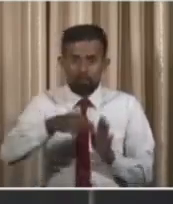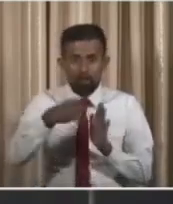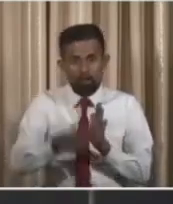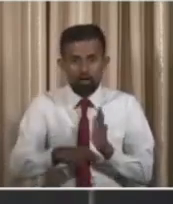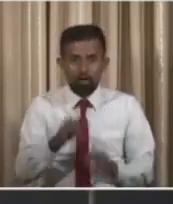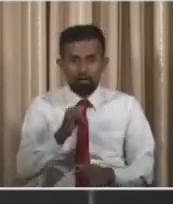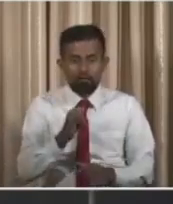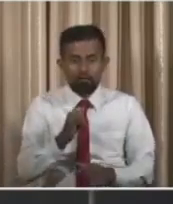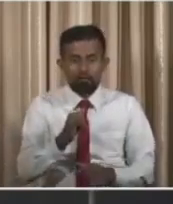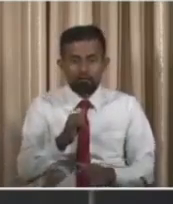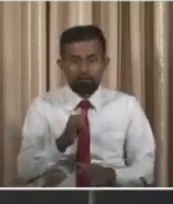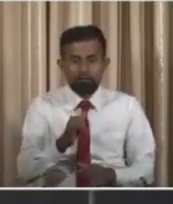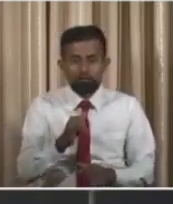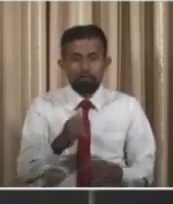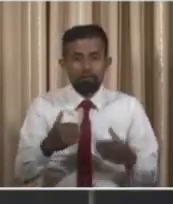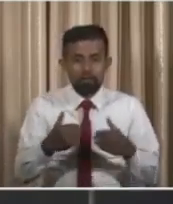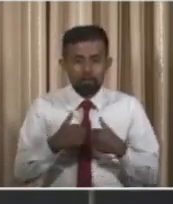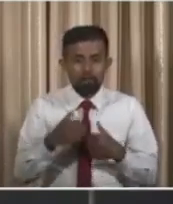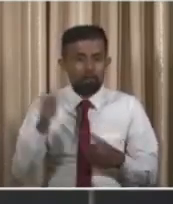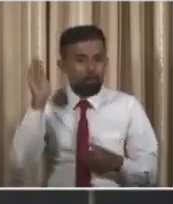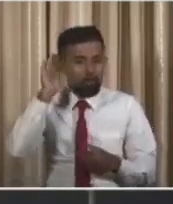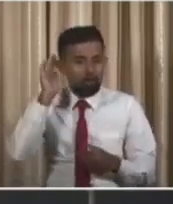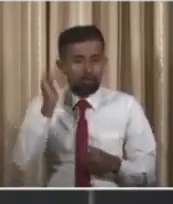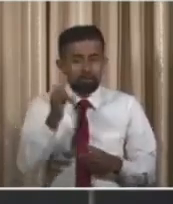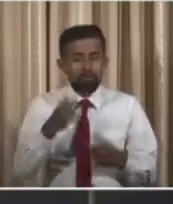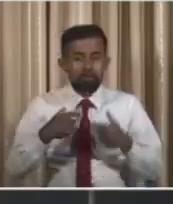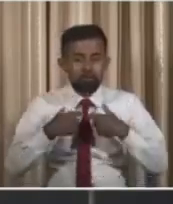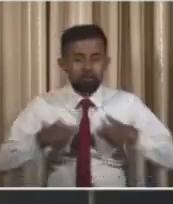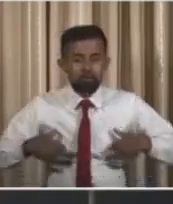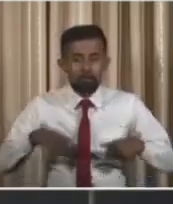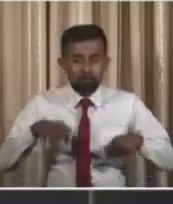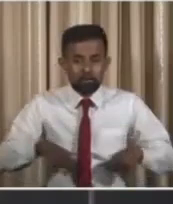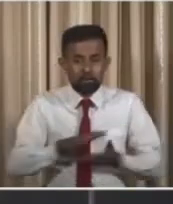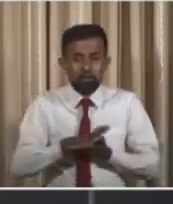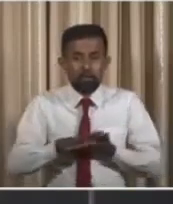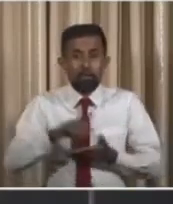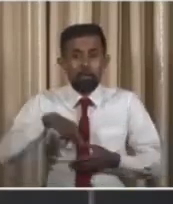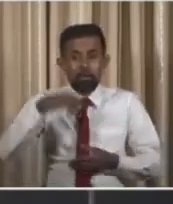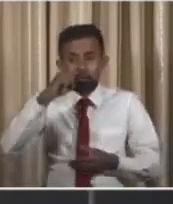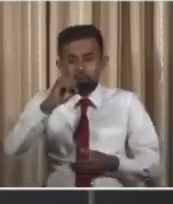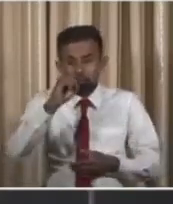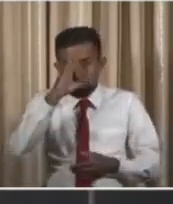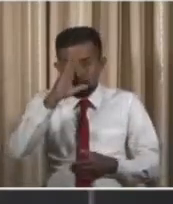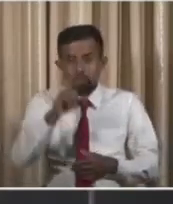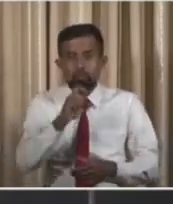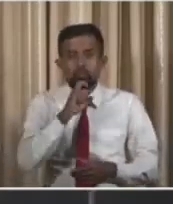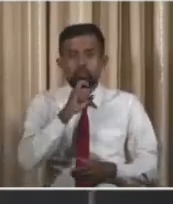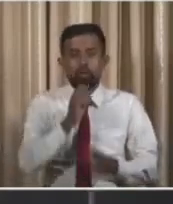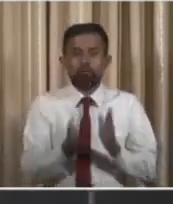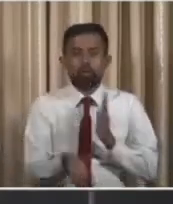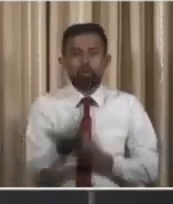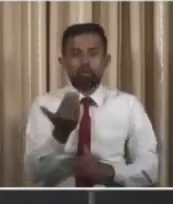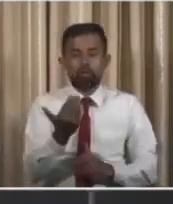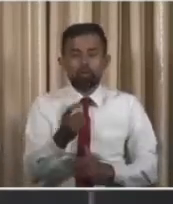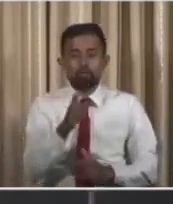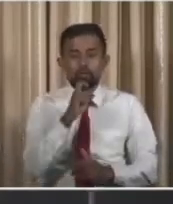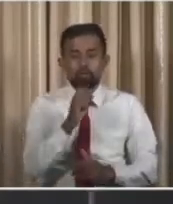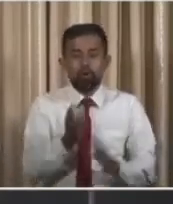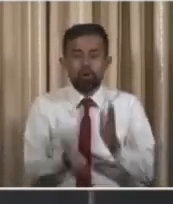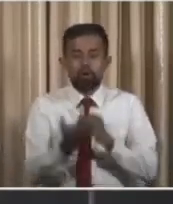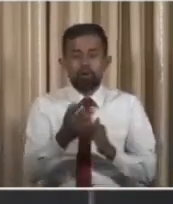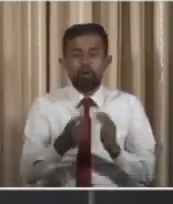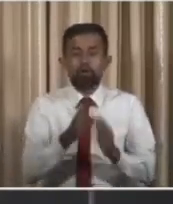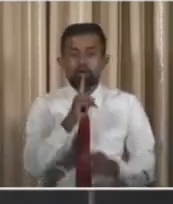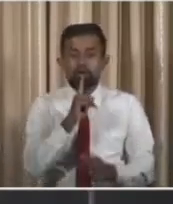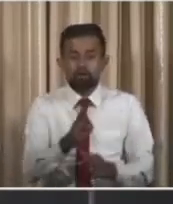asangkarot. Apida aranci samahar niti gyoru demam lelasional hitu deh de usah biar dia. Usah biar deh hilak kian